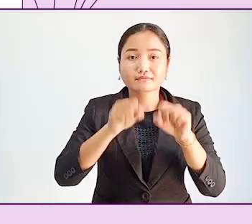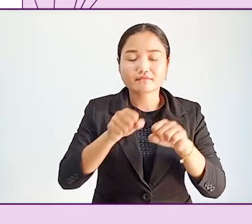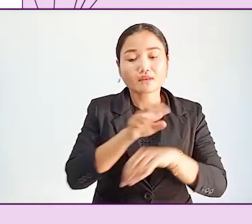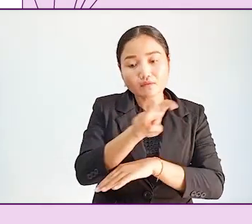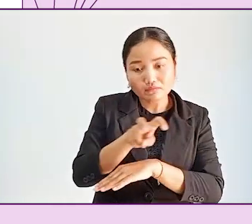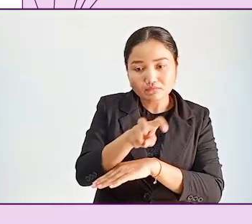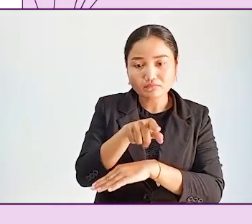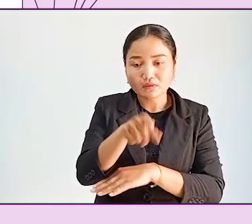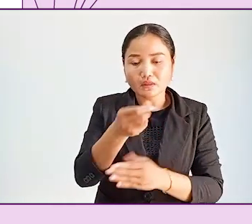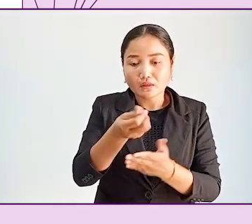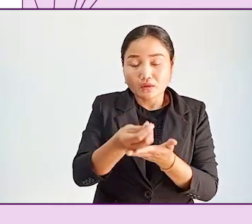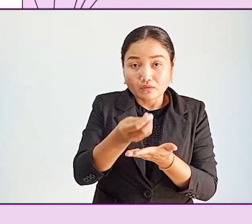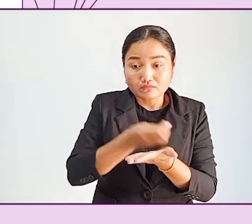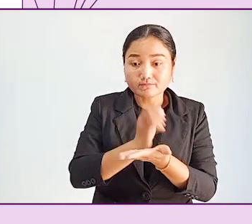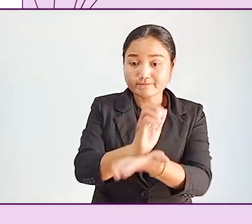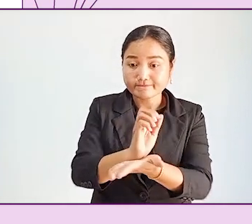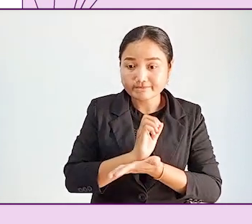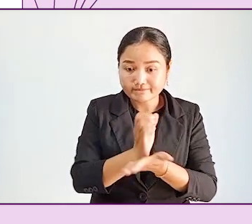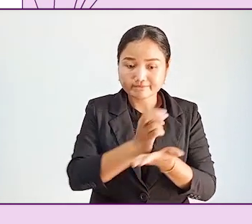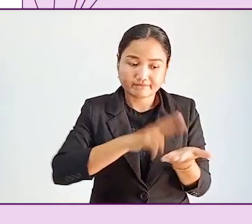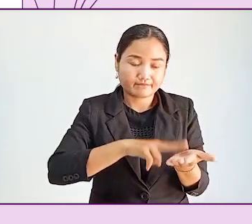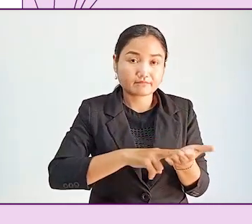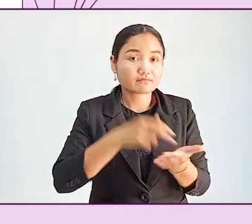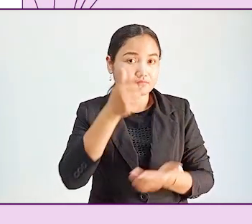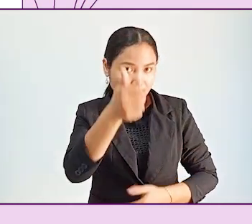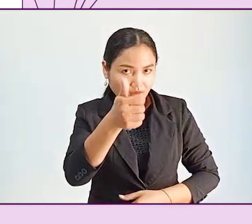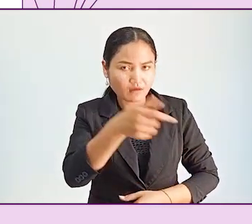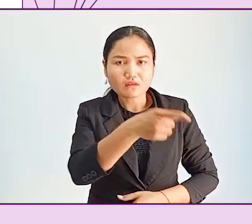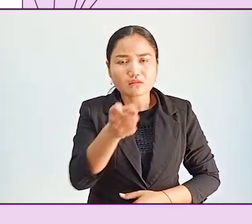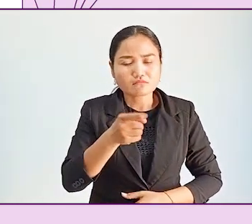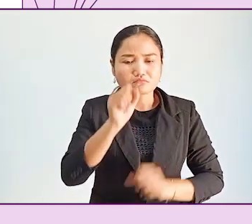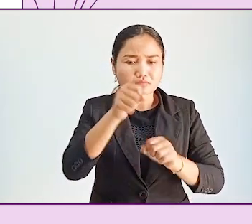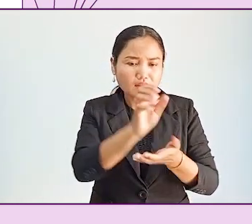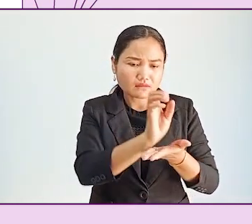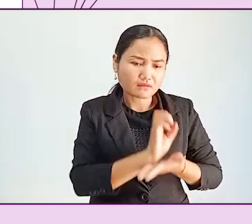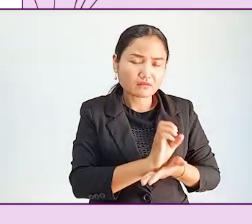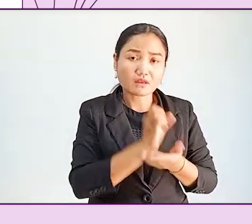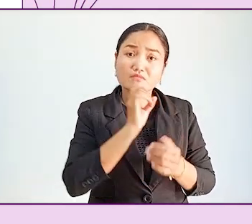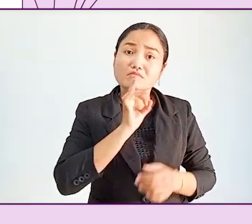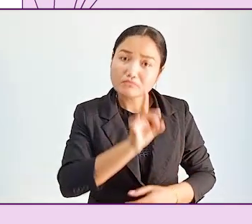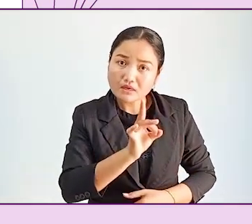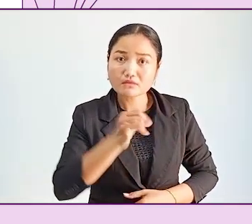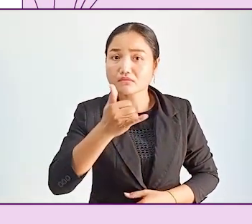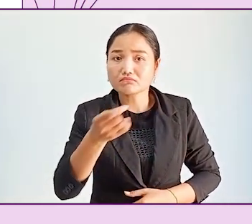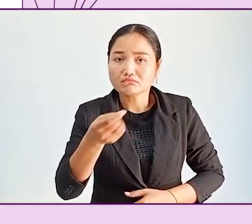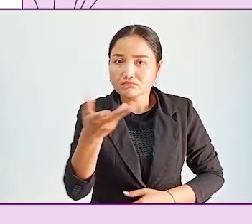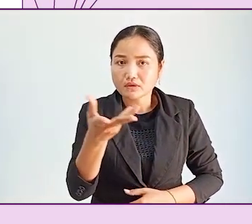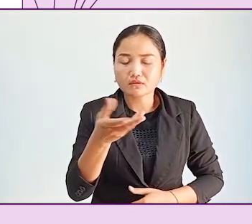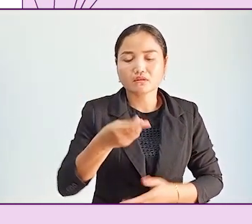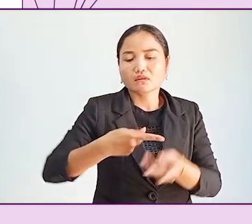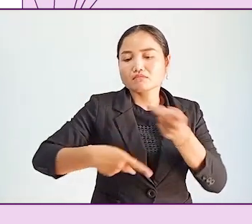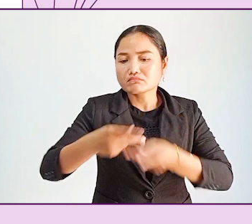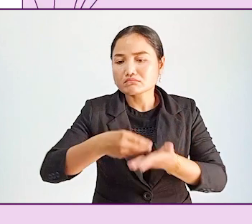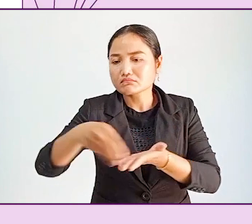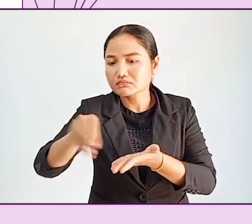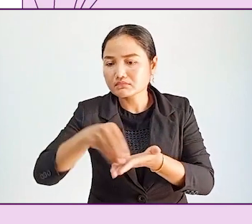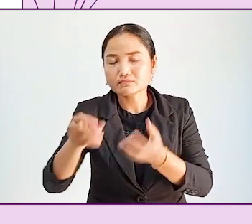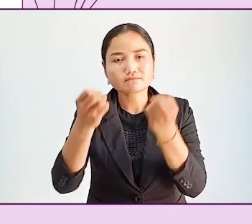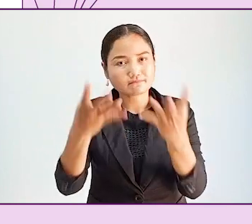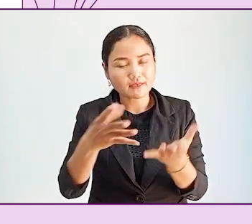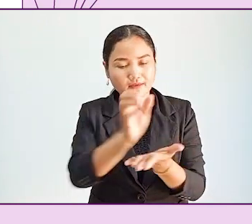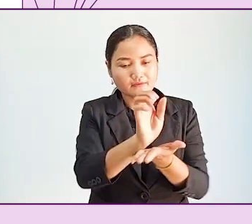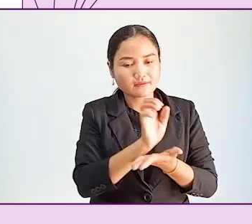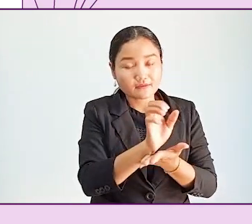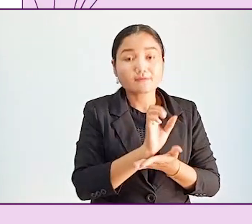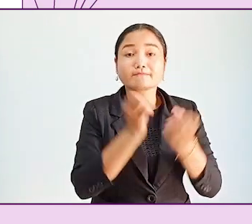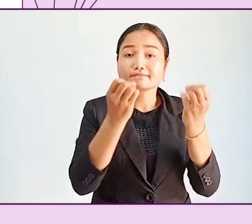Cốp cơn trong nôi nâng trong nai ban là ố Đảm bấy đăng thà nè trong nành rư cỏ ọt Chuối đo ca vị phiện bi lồng hô sạch prạc nông ở chi vật cắm Đảm bấy ở đăng